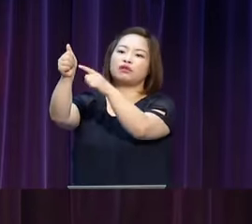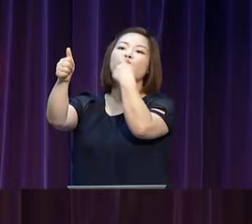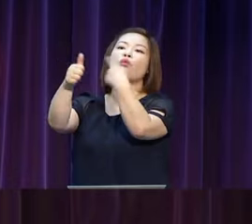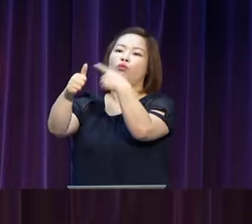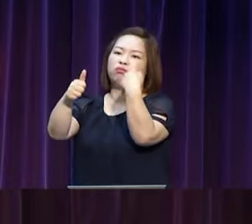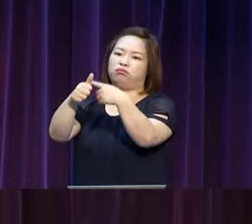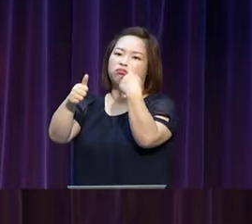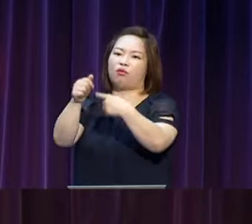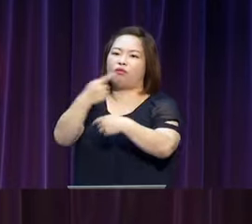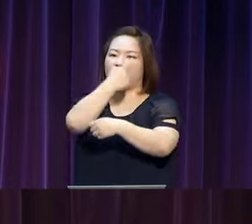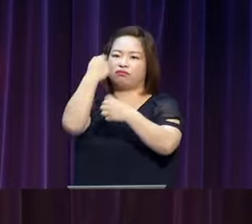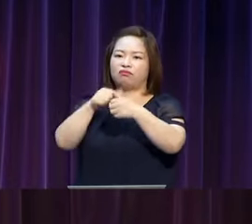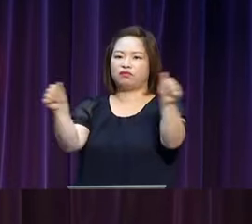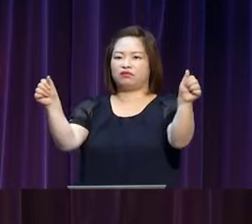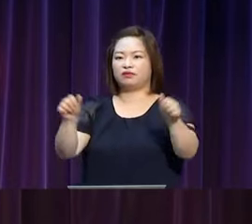먹어요.